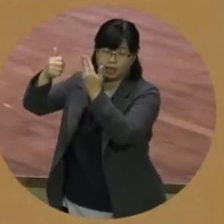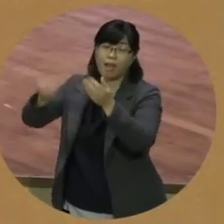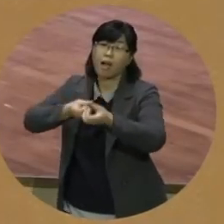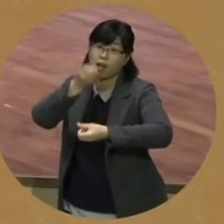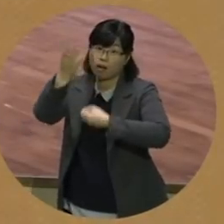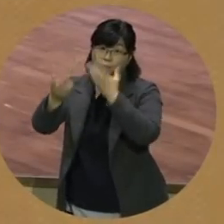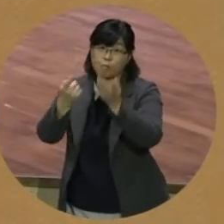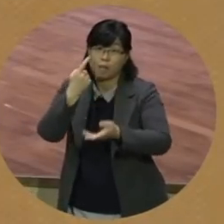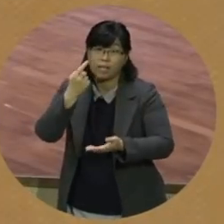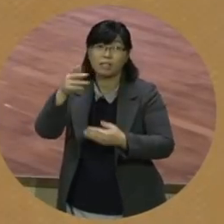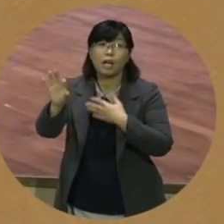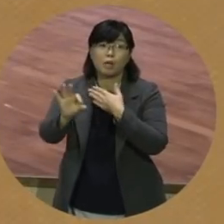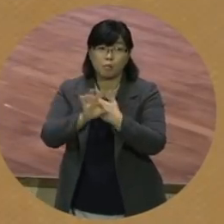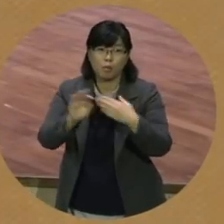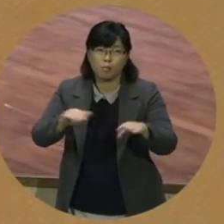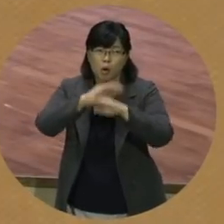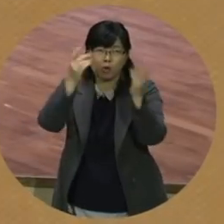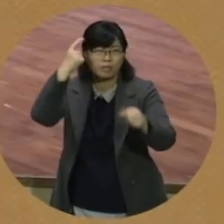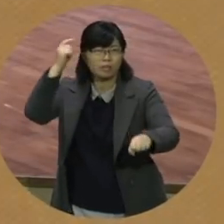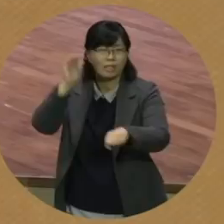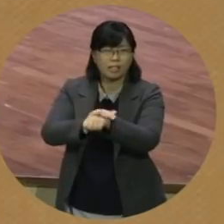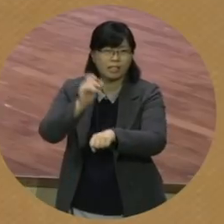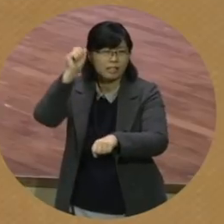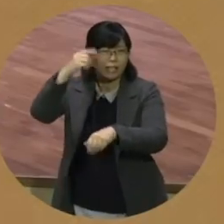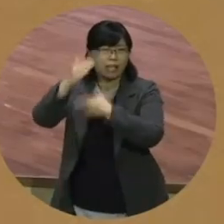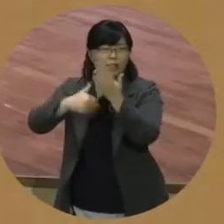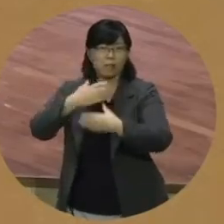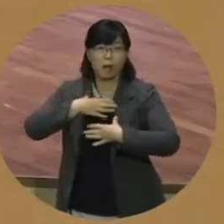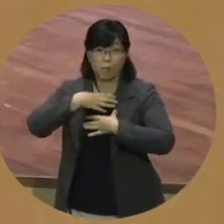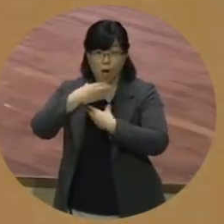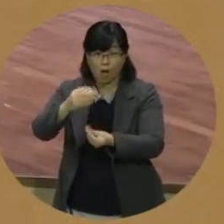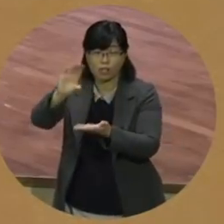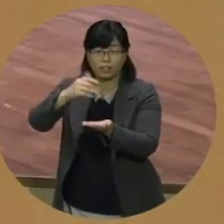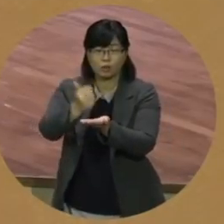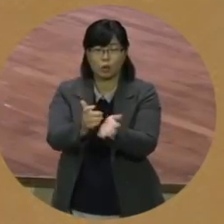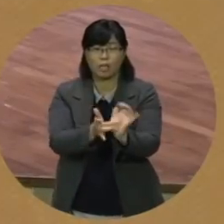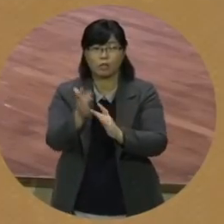그리하면 모든 지각에 뛰어난 하나님의 평강이